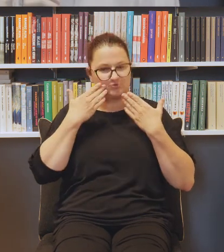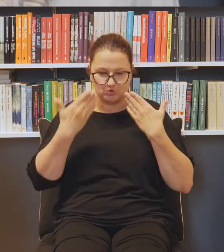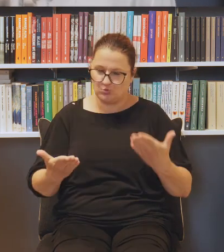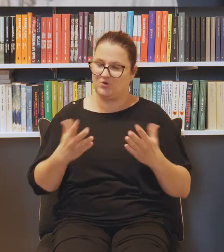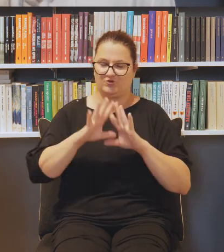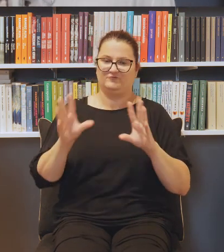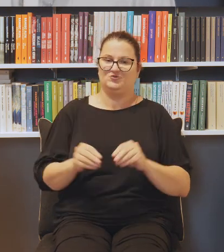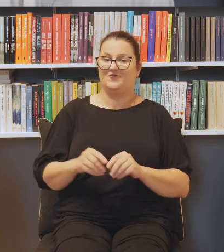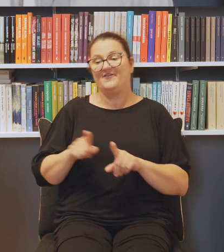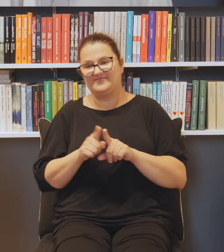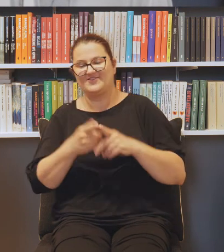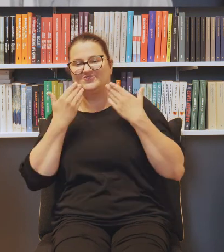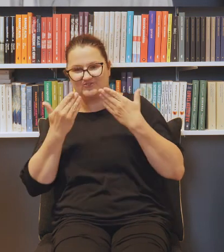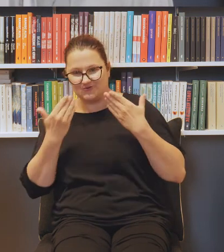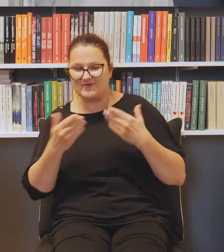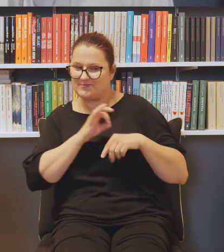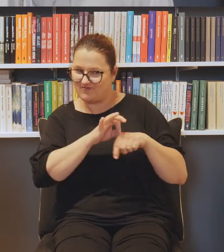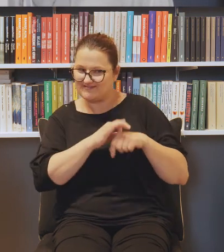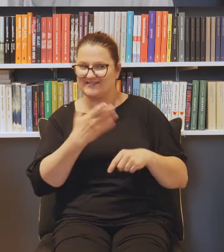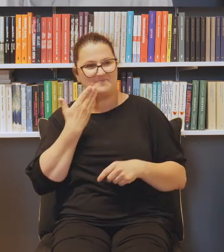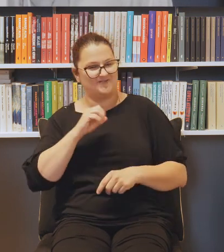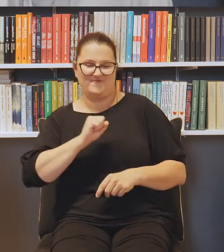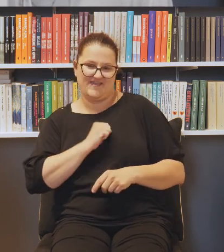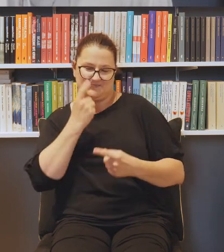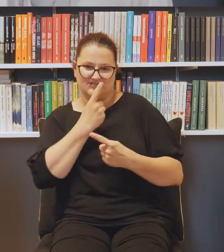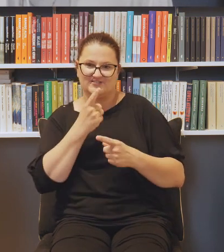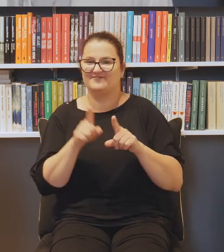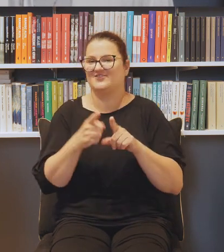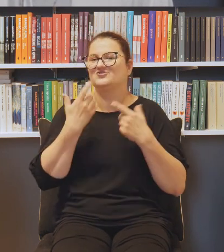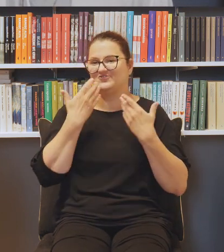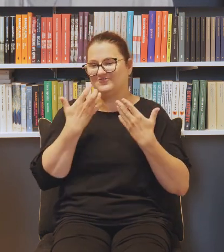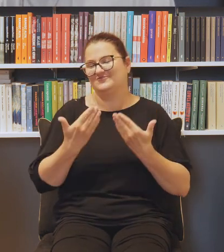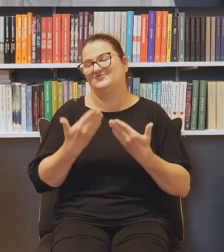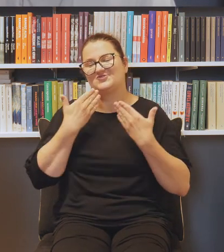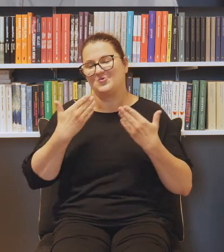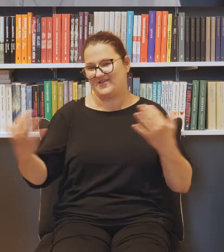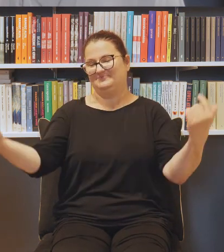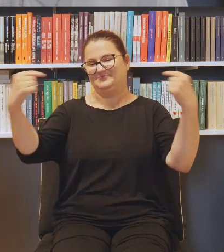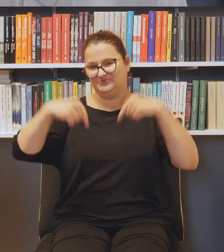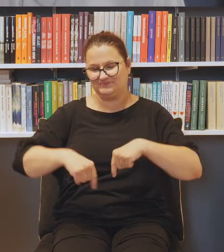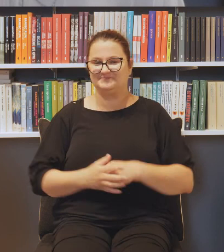dziękuję. Tak, jeszcze dziękuję za prowadzenie, było bardzo fajnie, myślę. I dziękuję Państwu za przyjście.